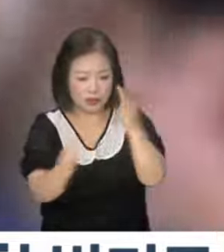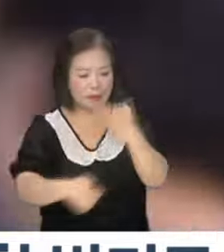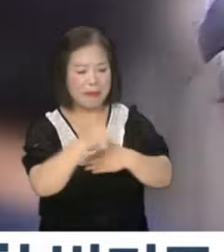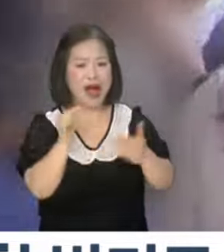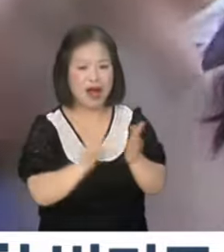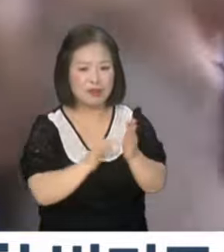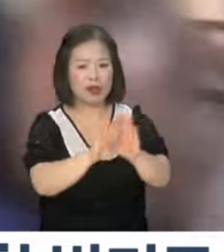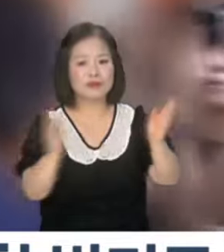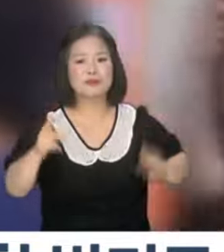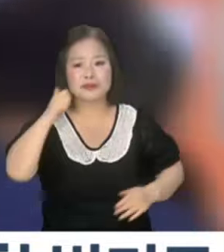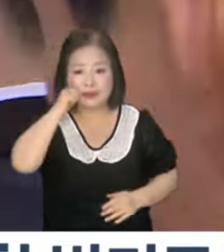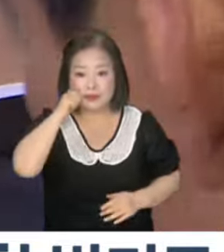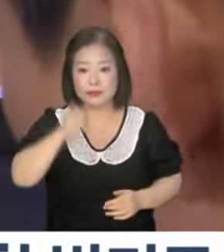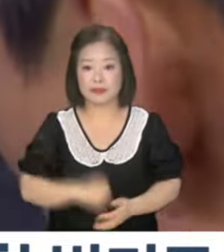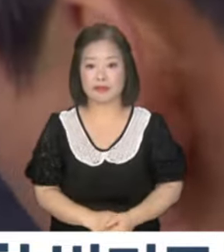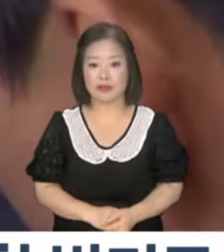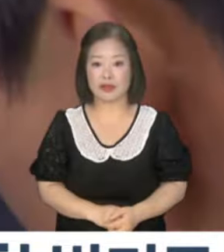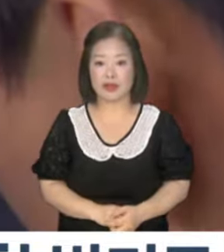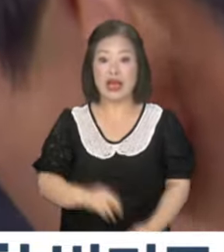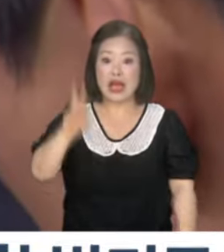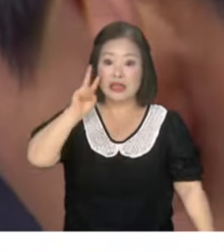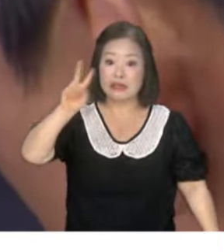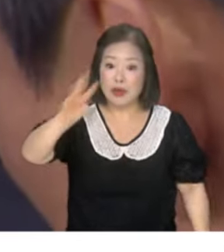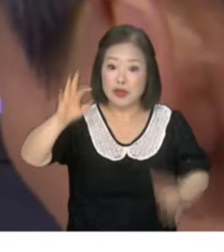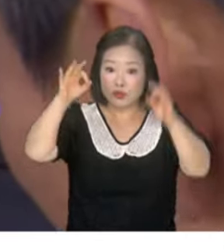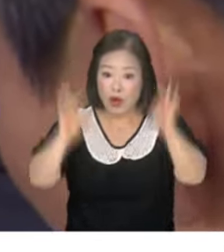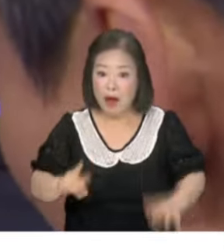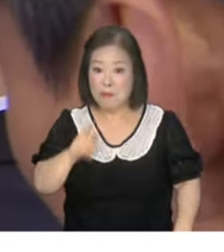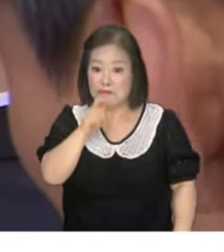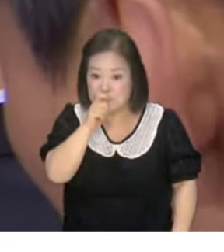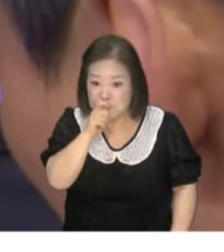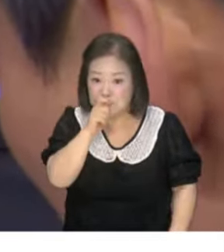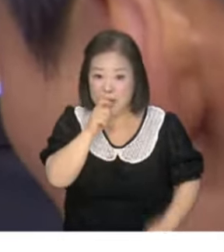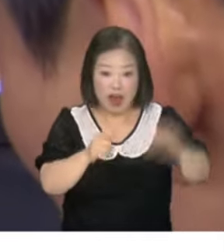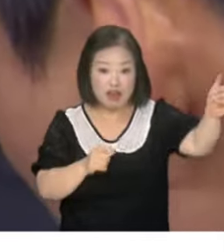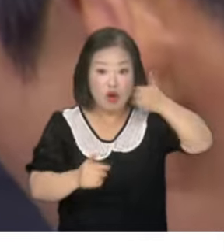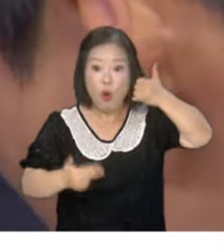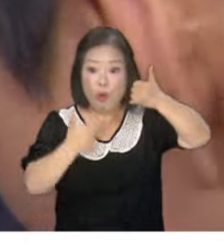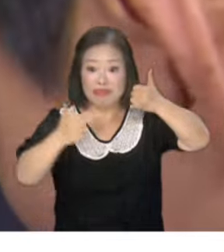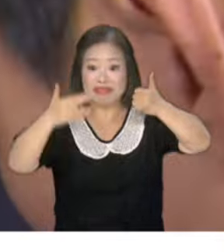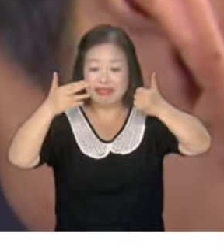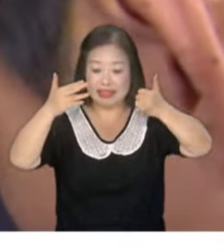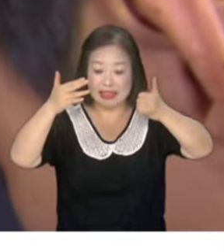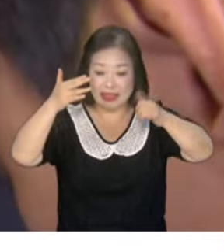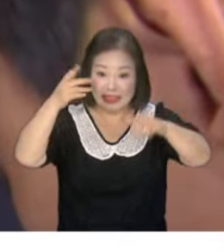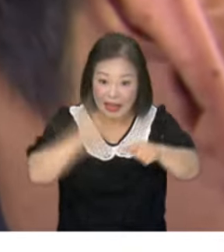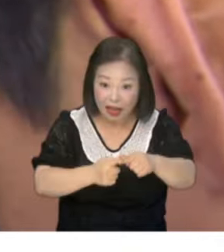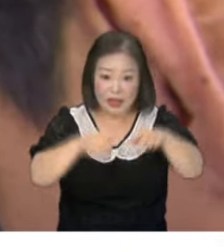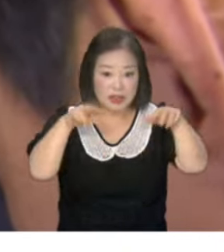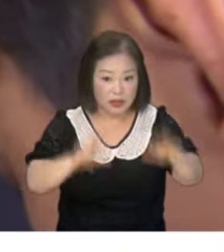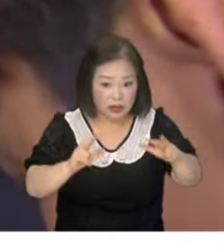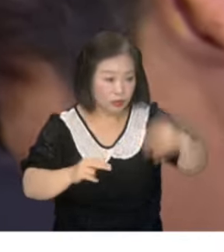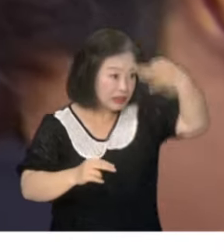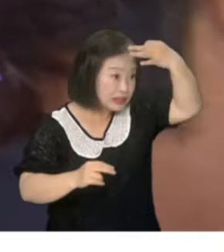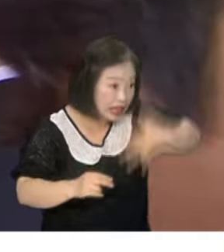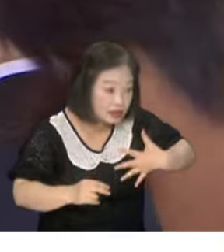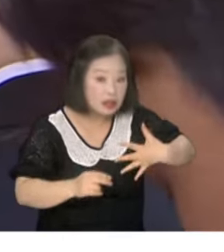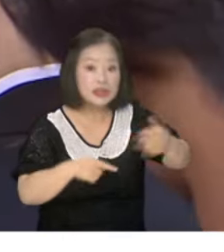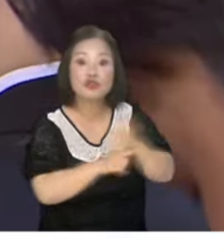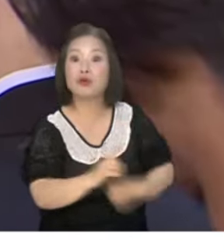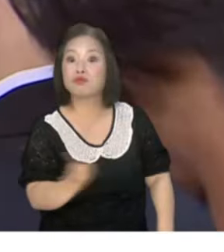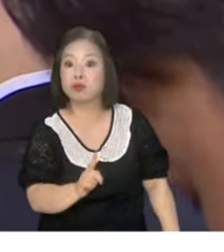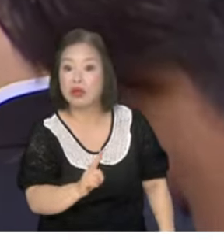열지 못했습니다. 2, 3일 동안 아무 얘기 없이 아무 연락도 안 하시다가 이제 와서 사죄하는 의미가